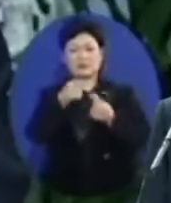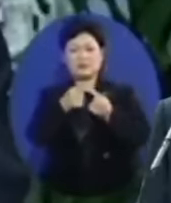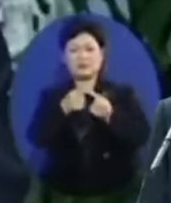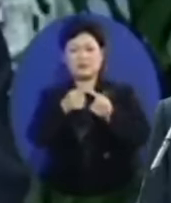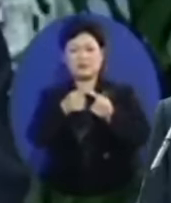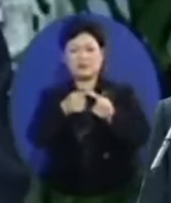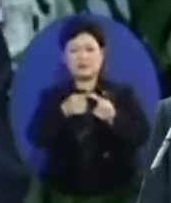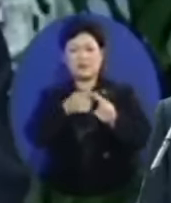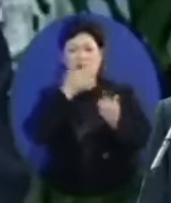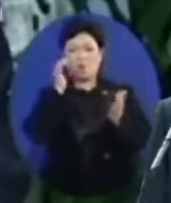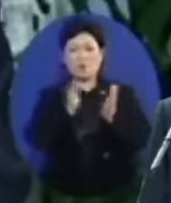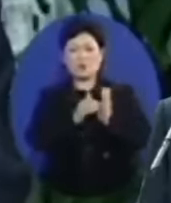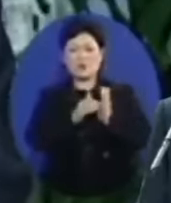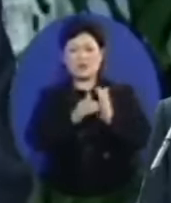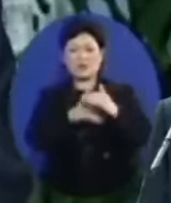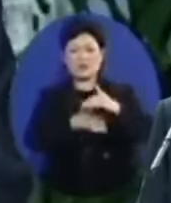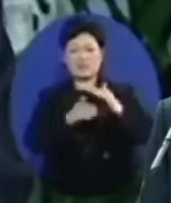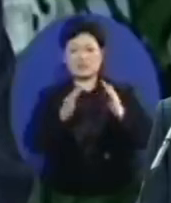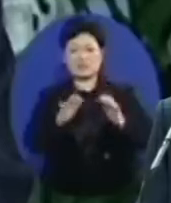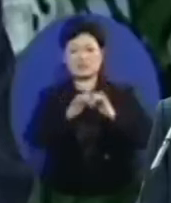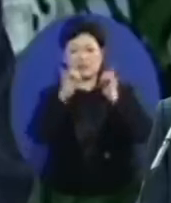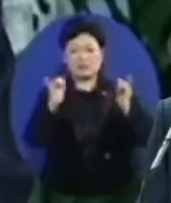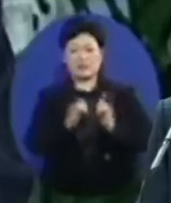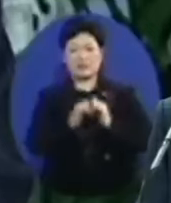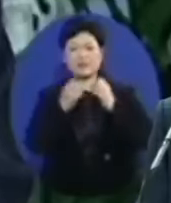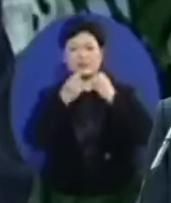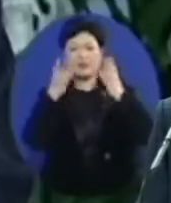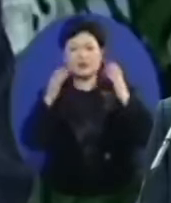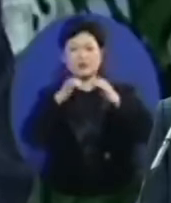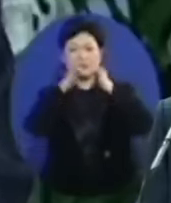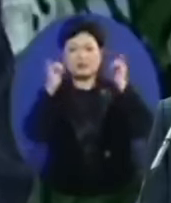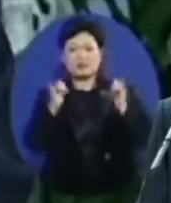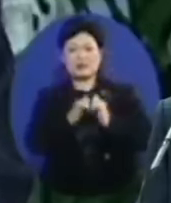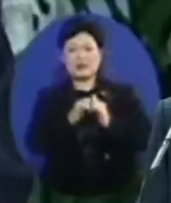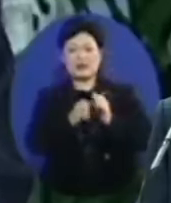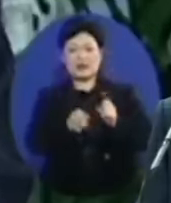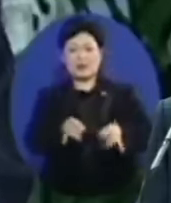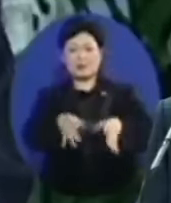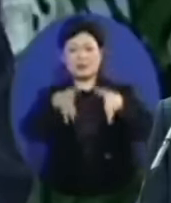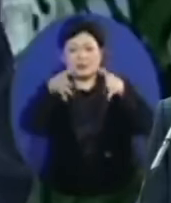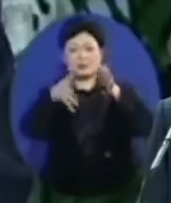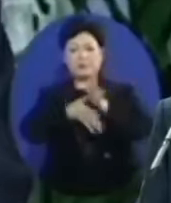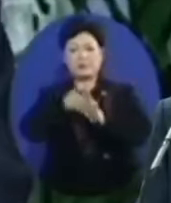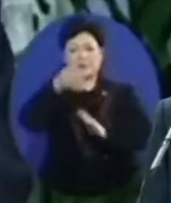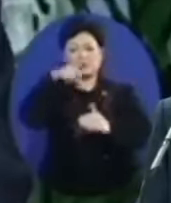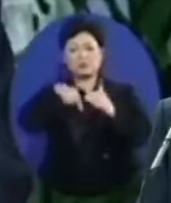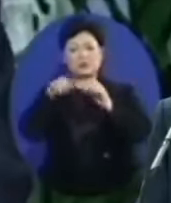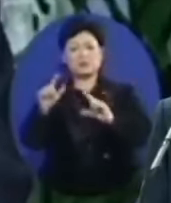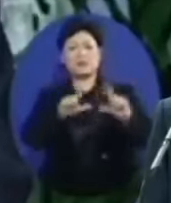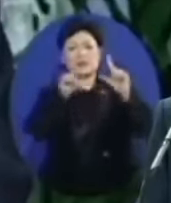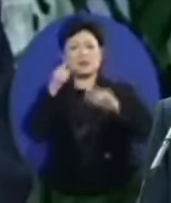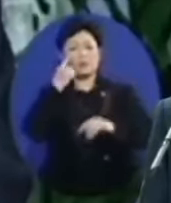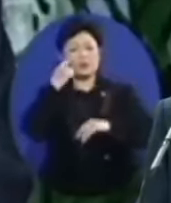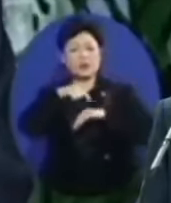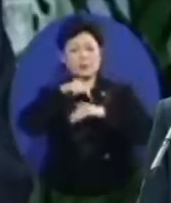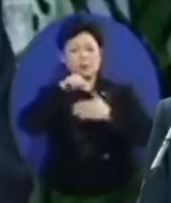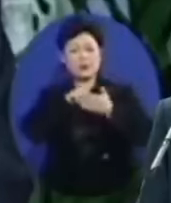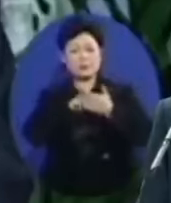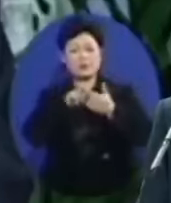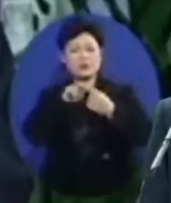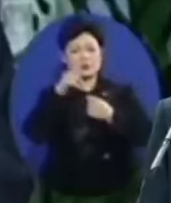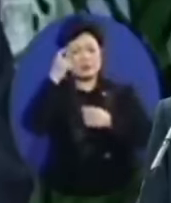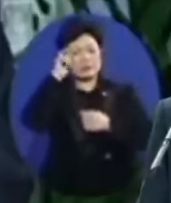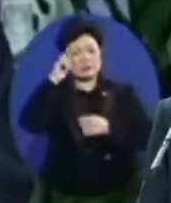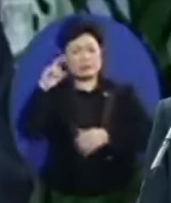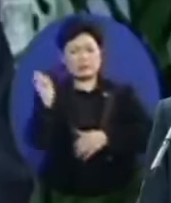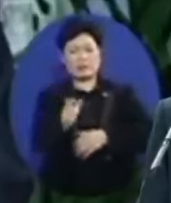콘크리트 사회인 것입니다. 현대 도시인들이 아파트, 빌딩, 콘크리트 속에 갇혀있다 보니 마음과 생각도